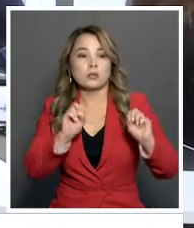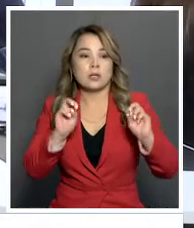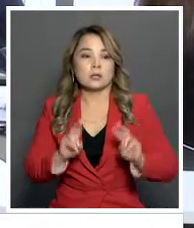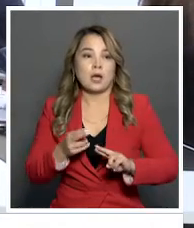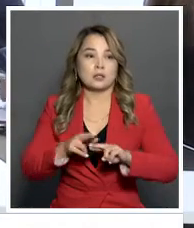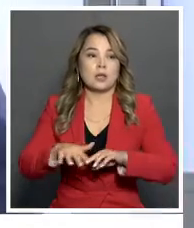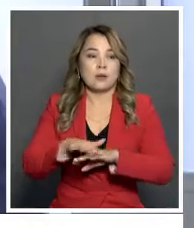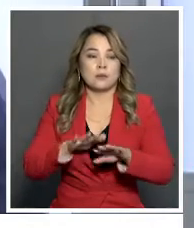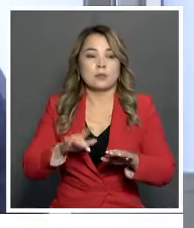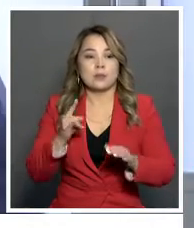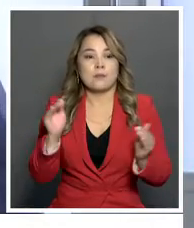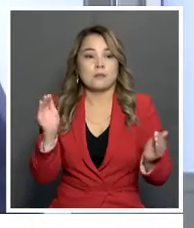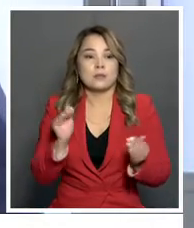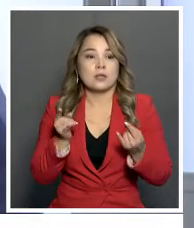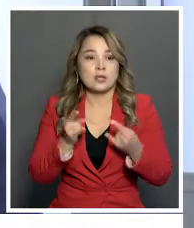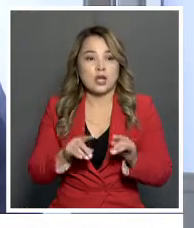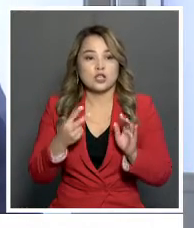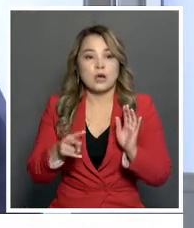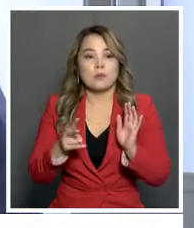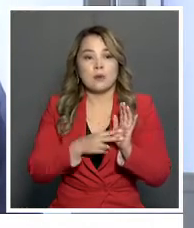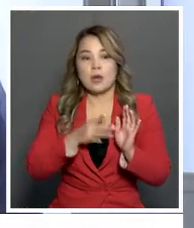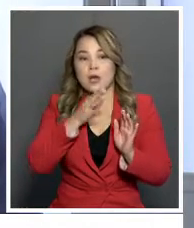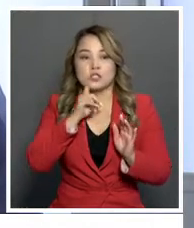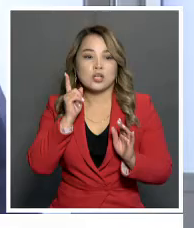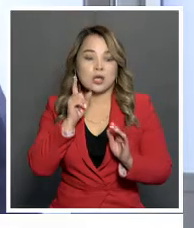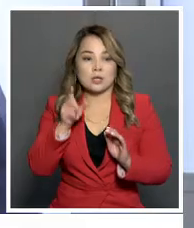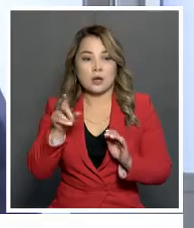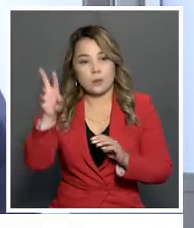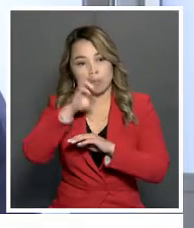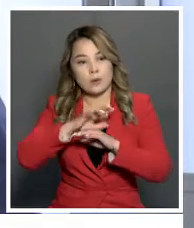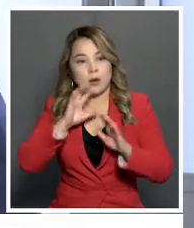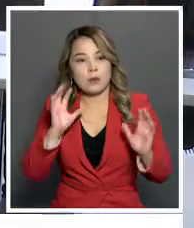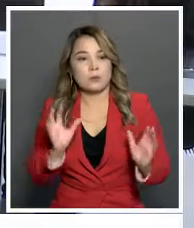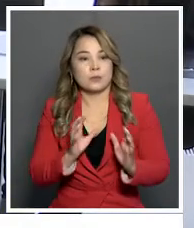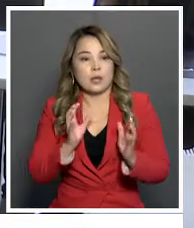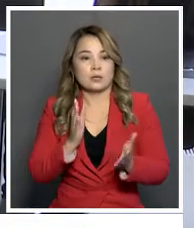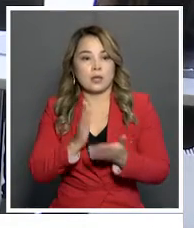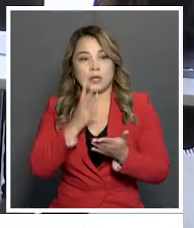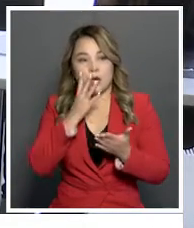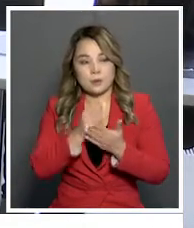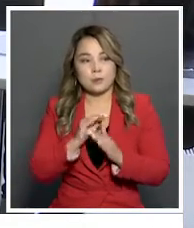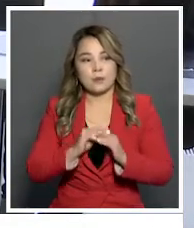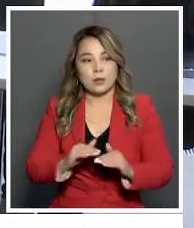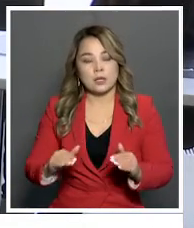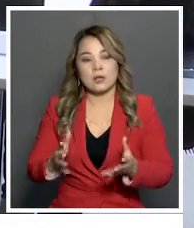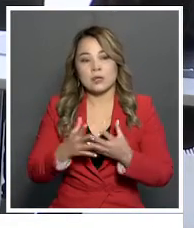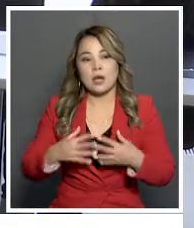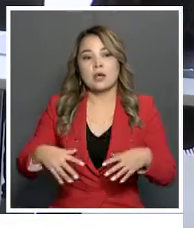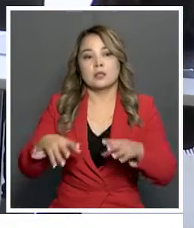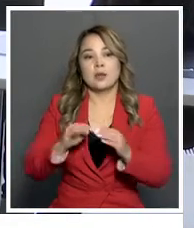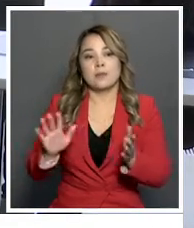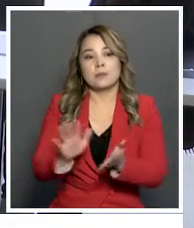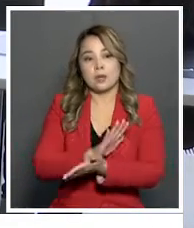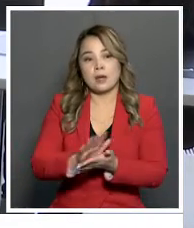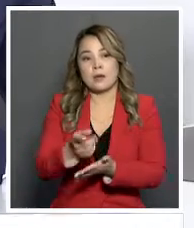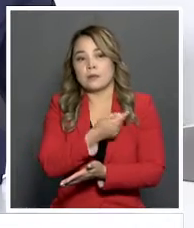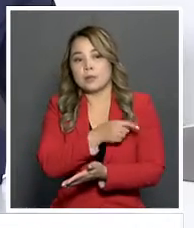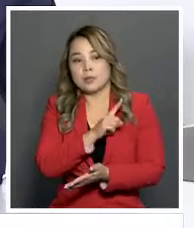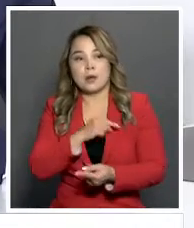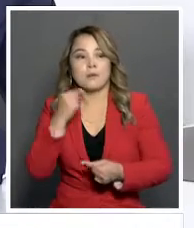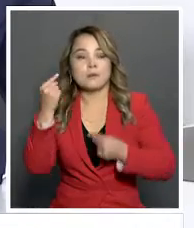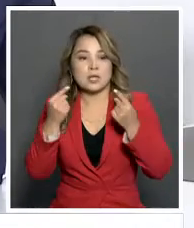туған сәбиден 27-ге дейінгі жастар үкіметтің ерекше қамқорлығында балаға ғана емес, тұтас отбасыға тегін әлеуметтік,